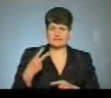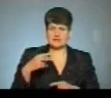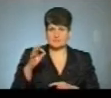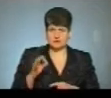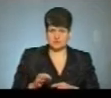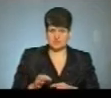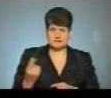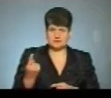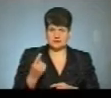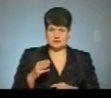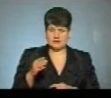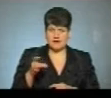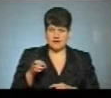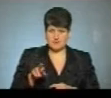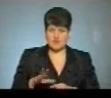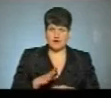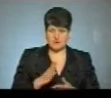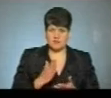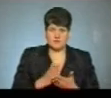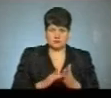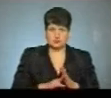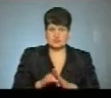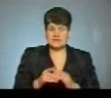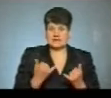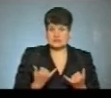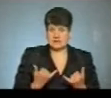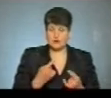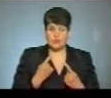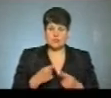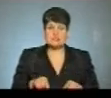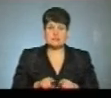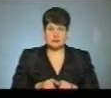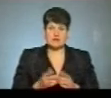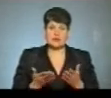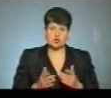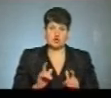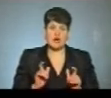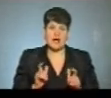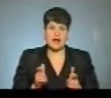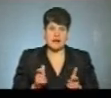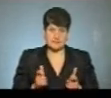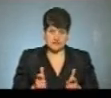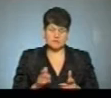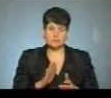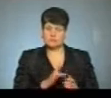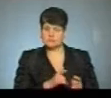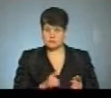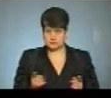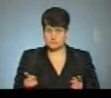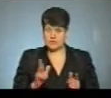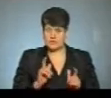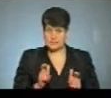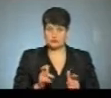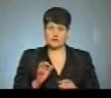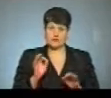20%. З 1 травня мав бути запроваджений. Наразі говориться так, якщо карантин буде це в період карантину, то